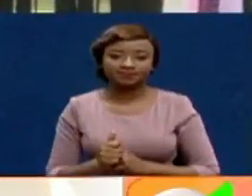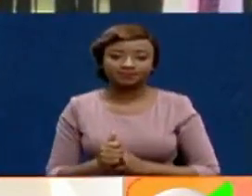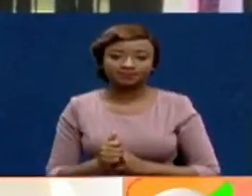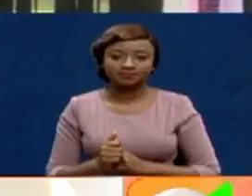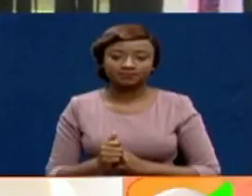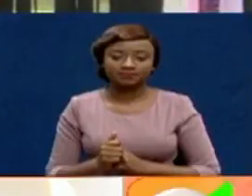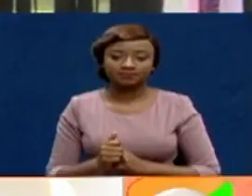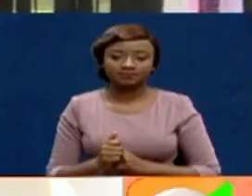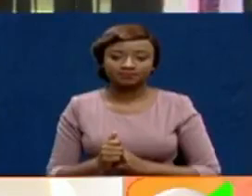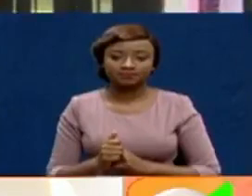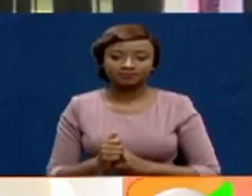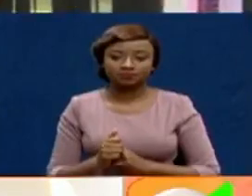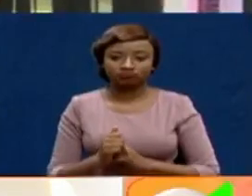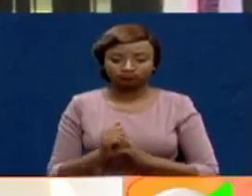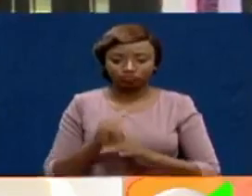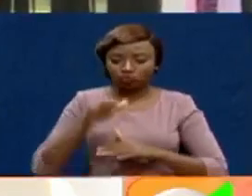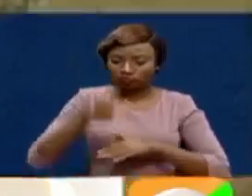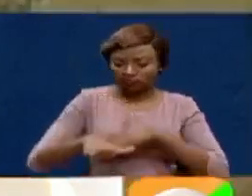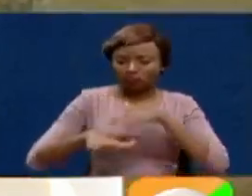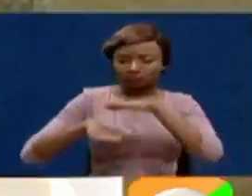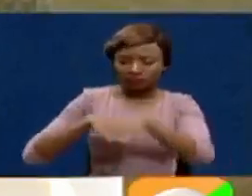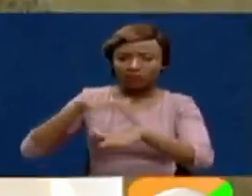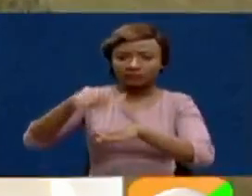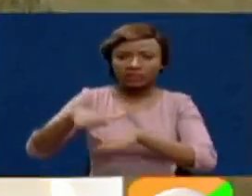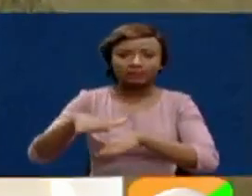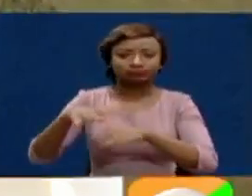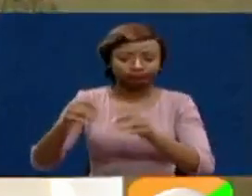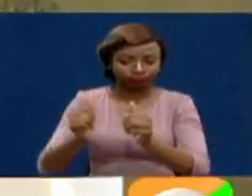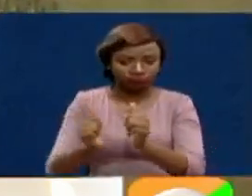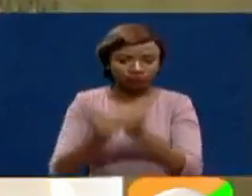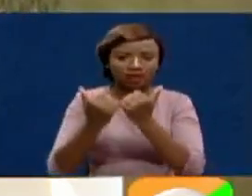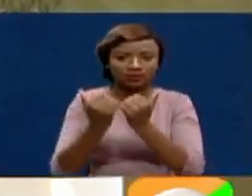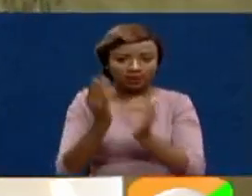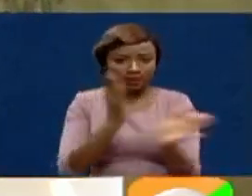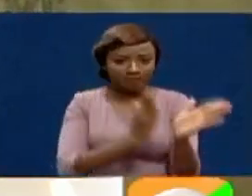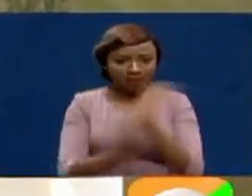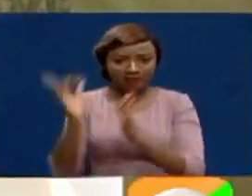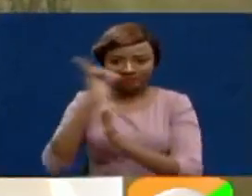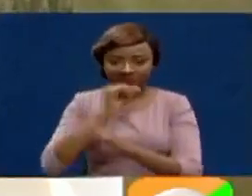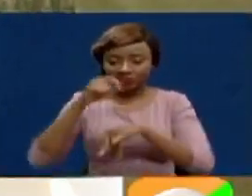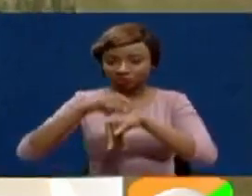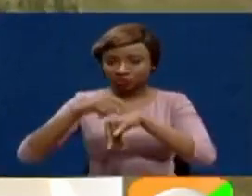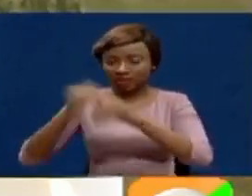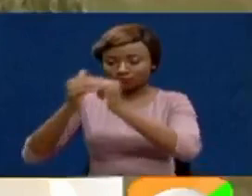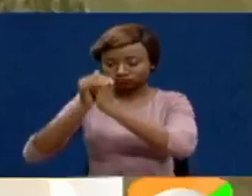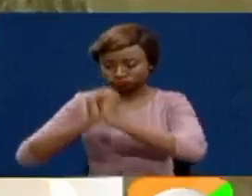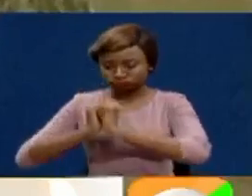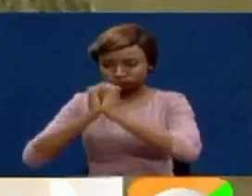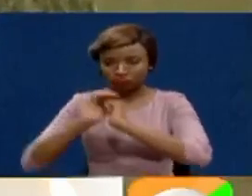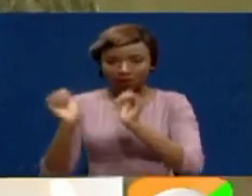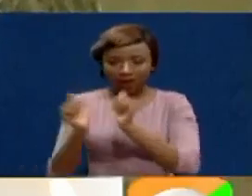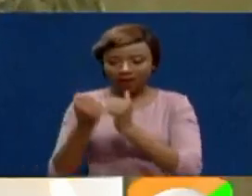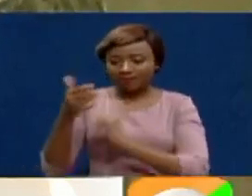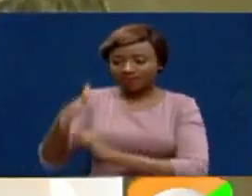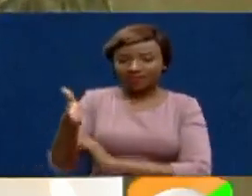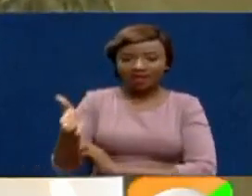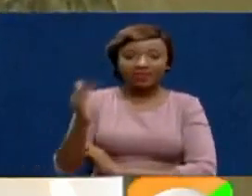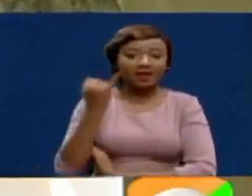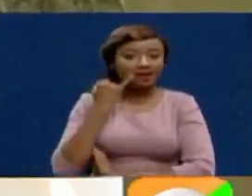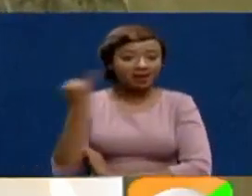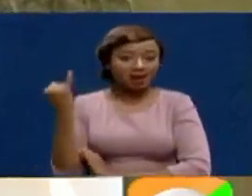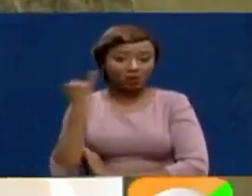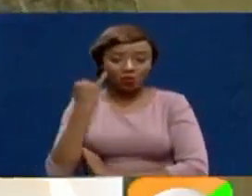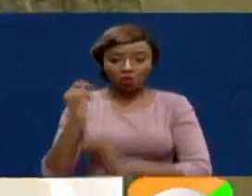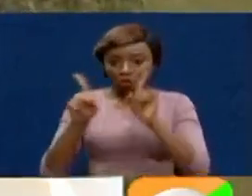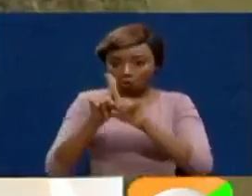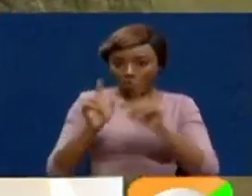Hatua za mwisho za mazishi ya Moi zilianza kupigwa baada ya ibada kuandaliwa katika chuo kikuu cha Kabarak. Wanajeshi wa